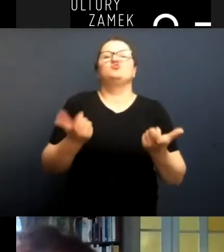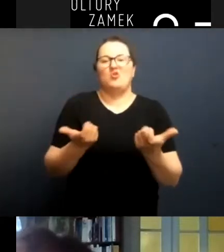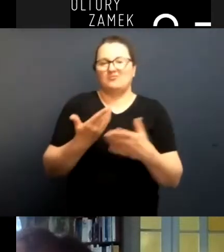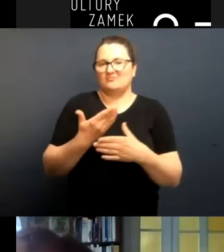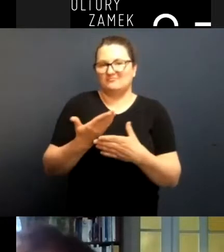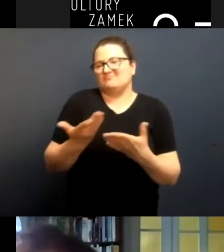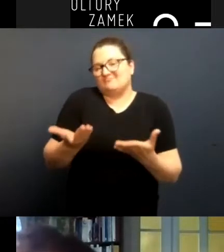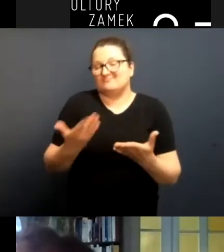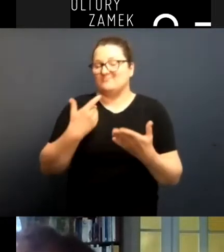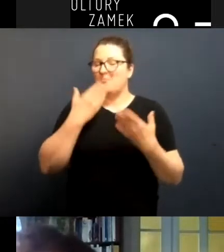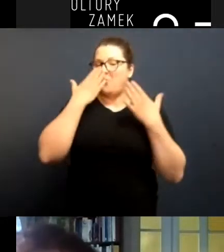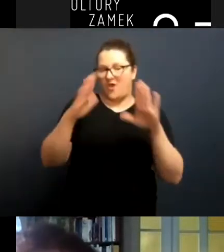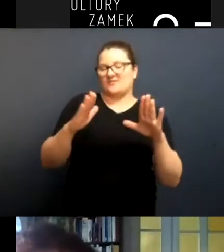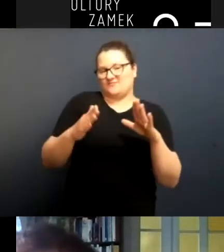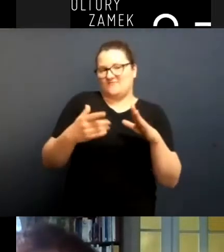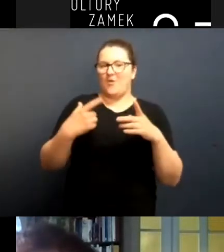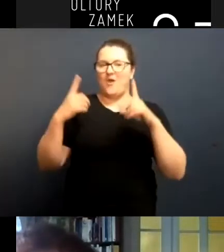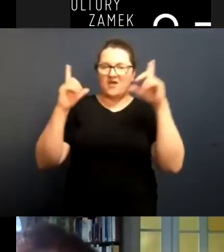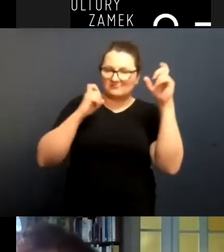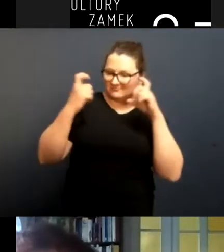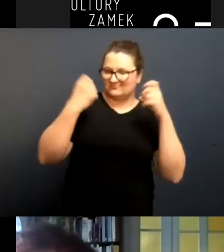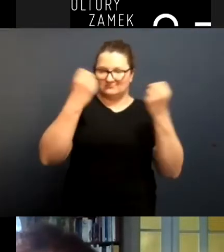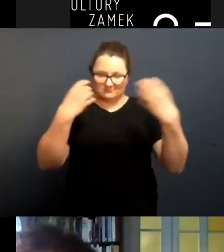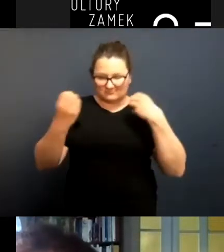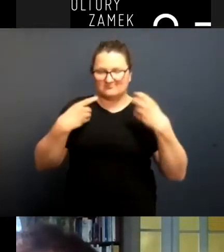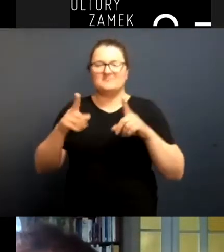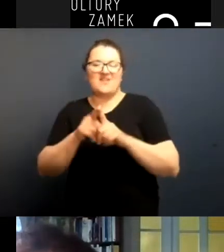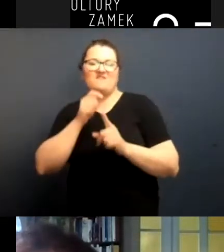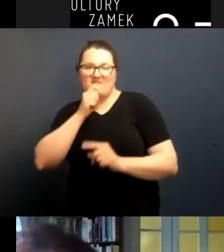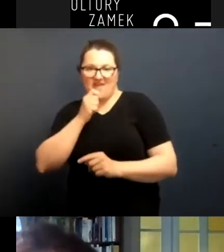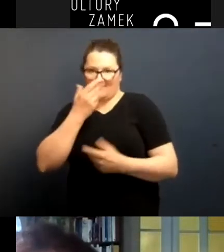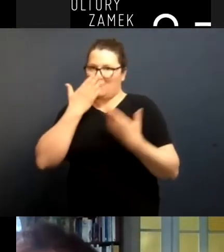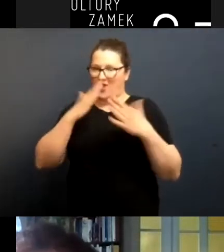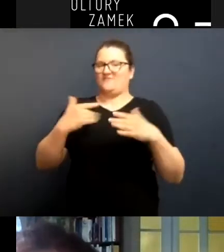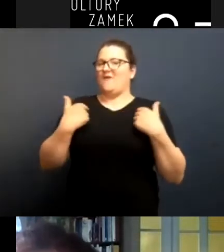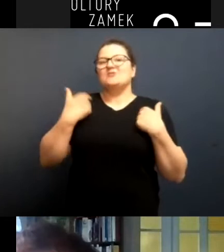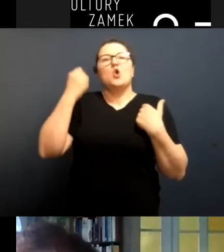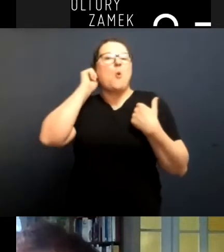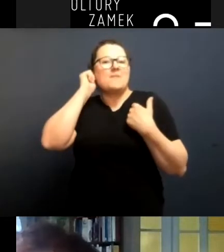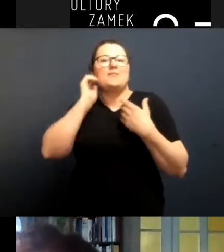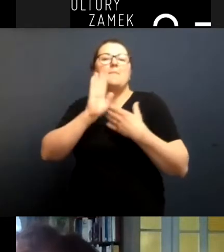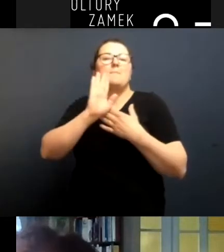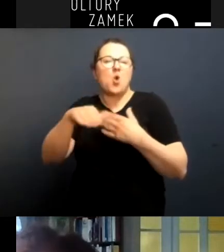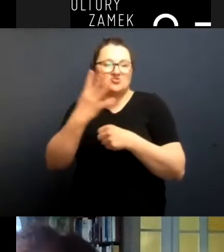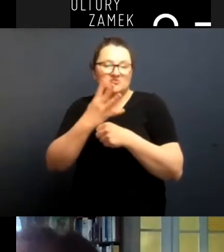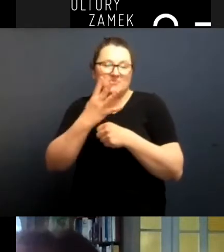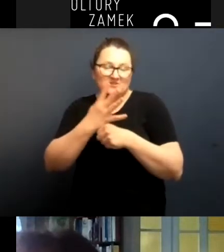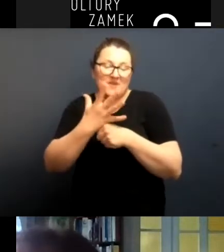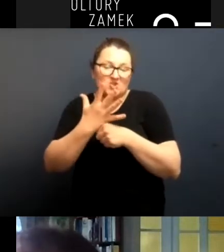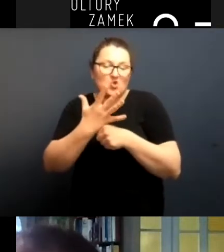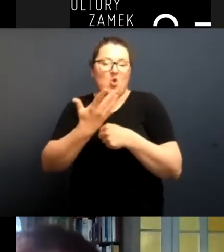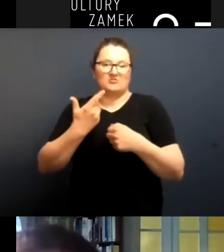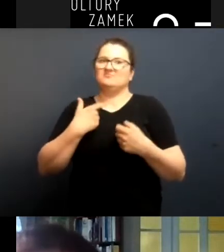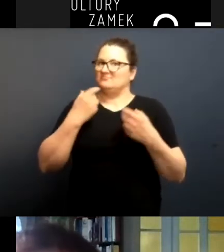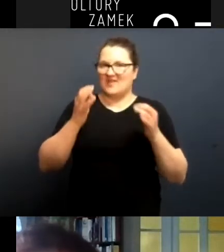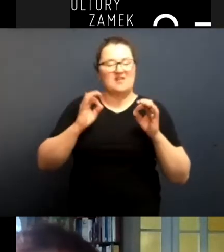Udowadniała zarówno sesją, jak i wywiadem, że kobiety po pięćdziesiątce są współczesnymi beneficjentkami rewolucji